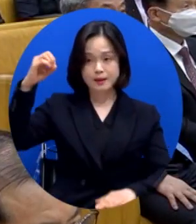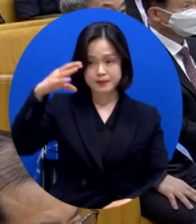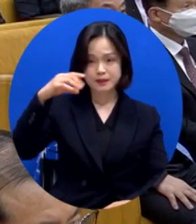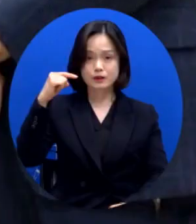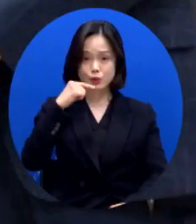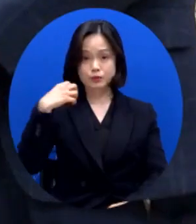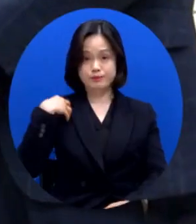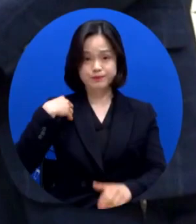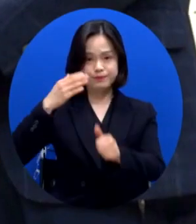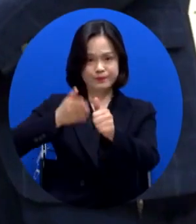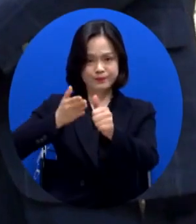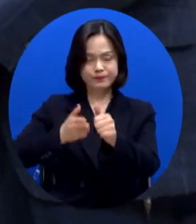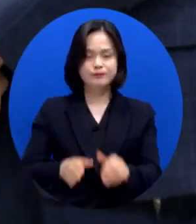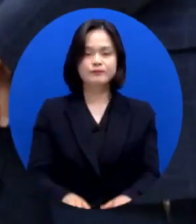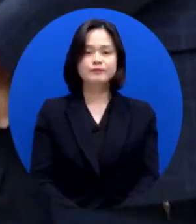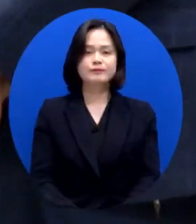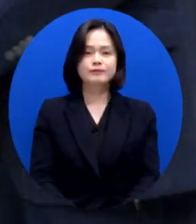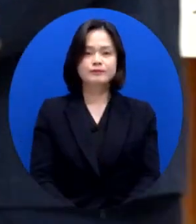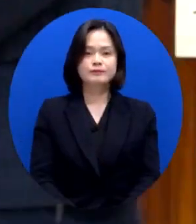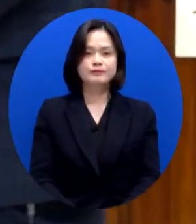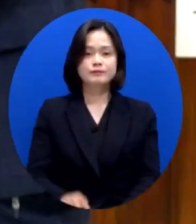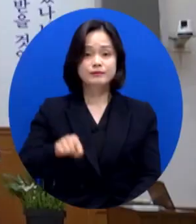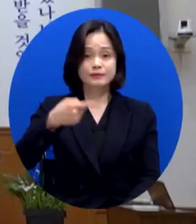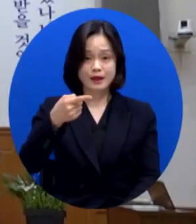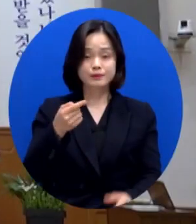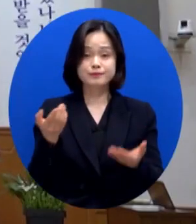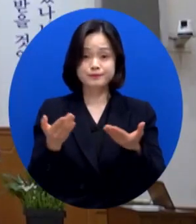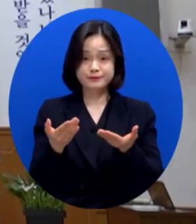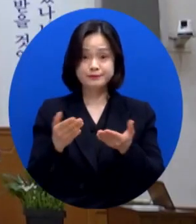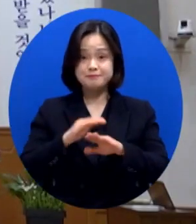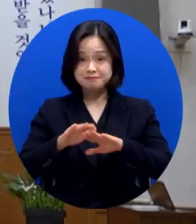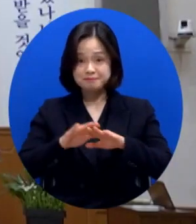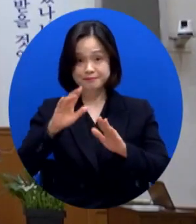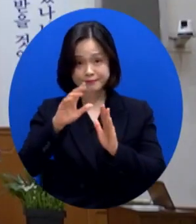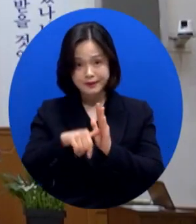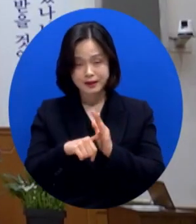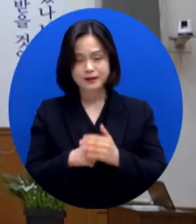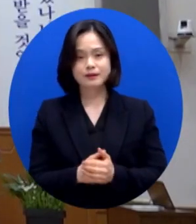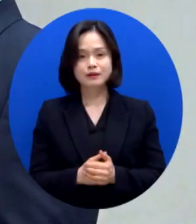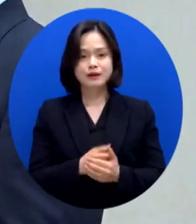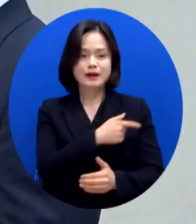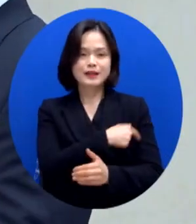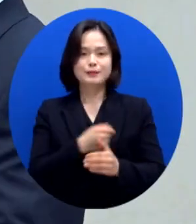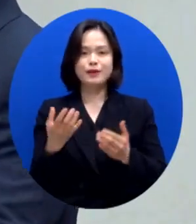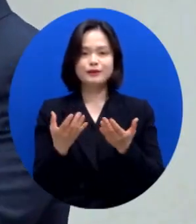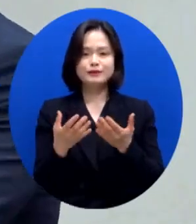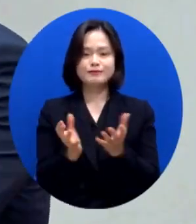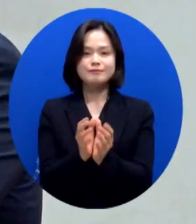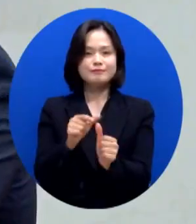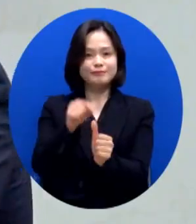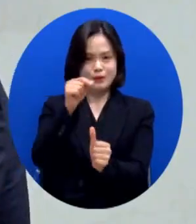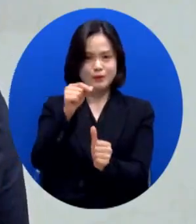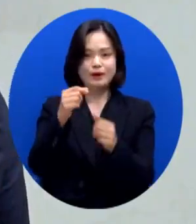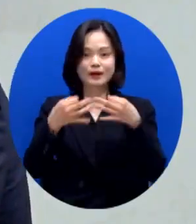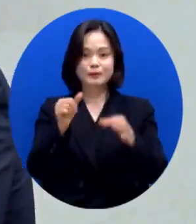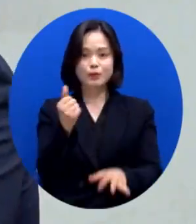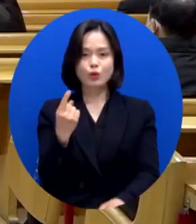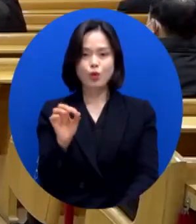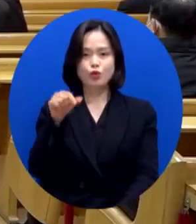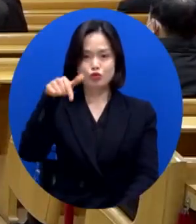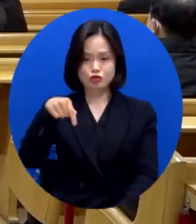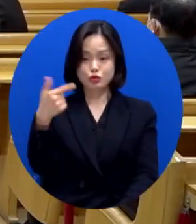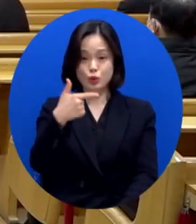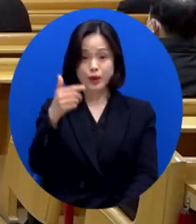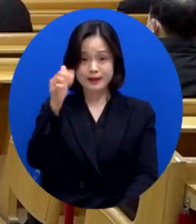전했습니다. 이어진 회무에서는 임원 개선을 통해 광주창대교회 김호봉 목사를 신임